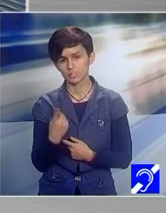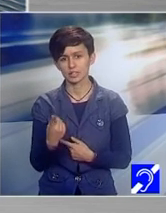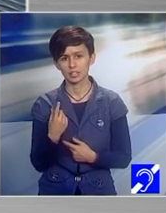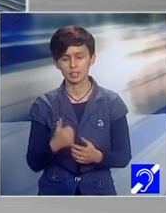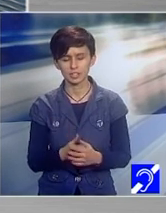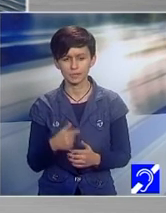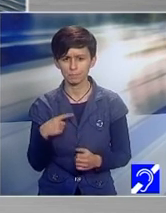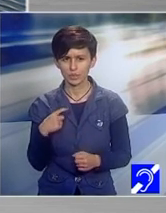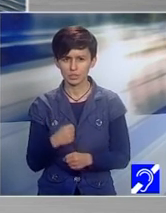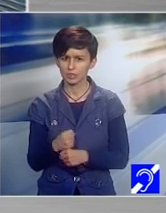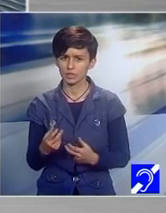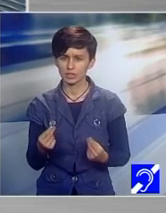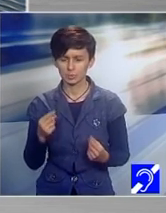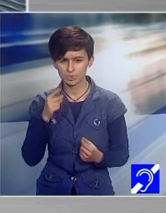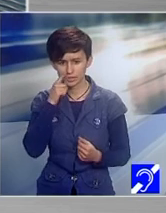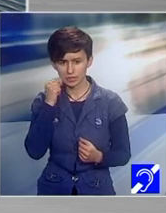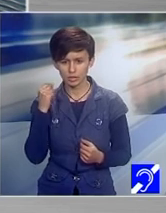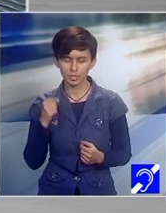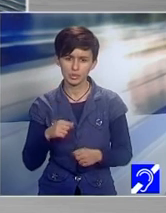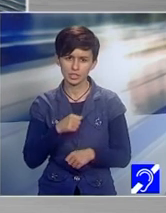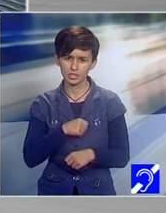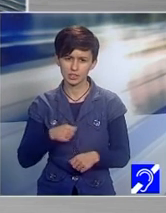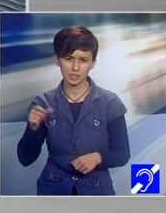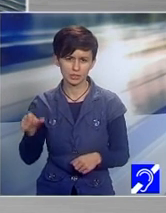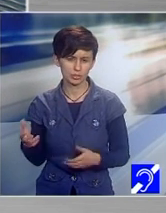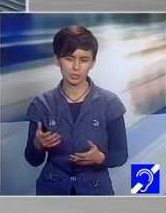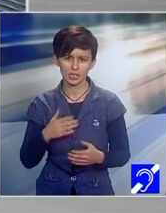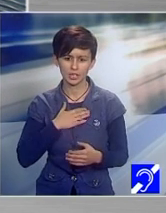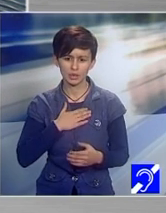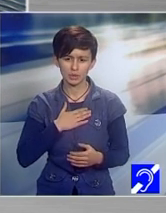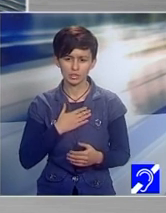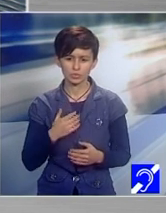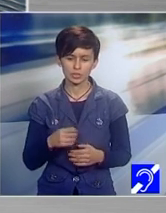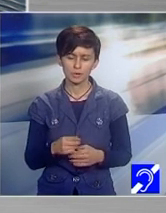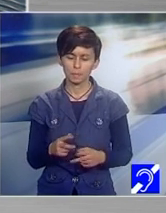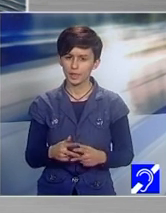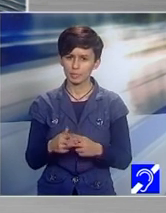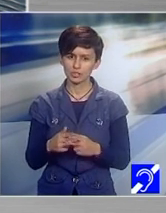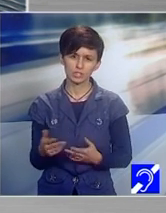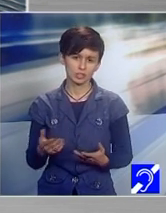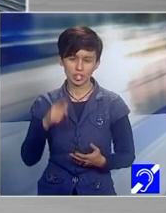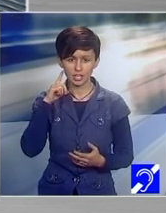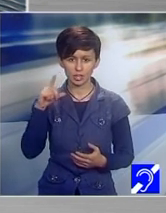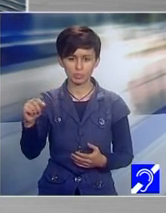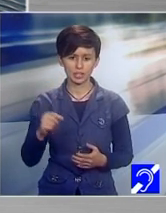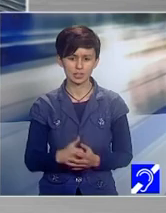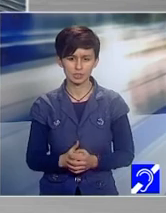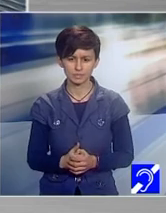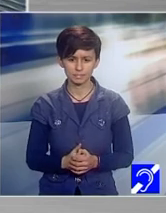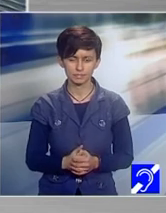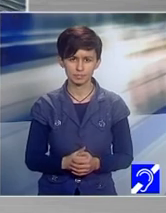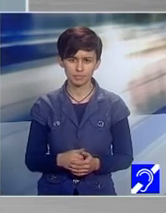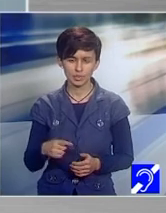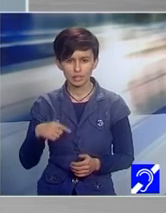avem foarte mulți oameni chirurgi buni pe care i-am avut, pe care i-am crescut până la o anumită vârstă și când au plecat. Și nu în străinătate, ci și